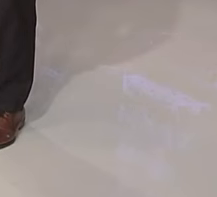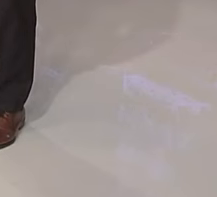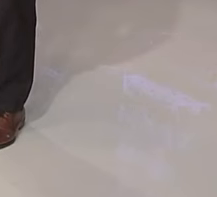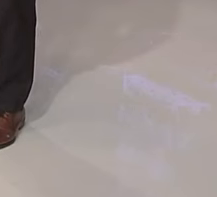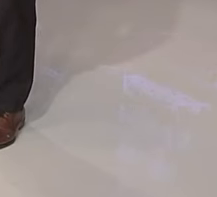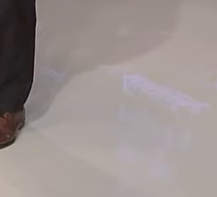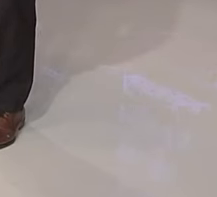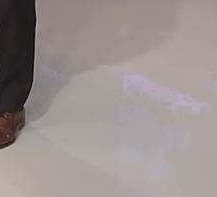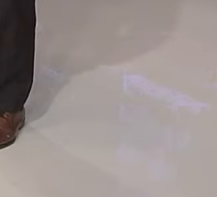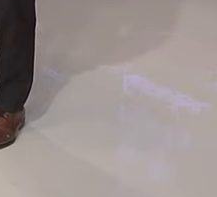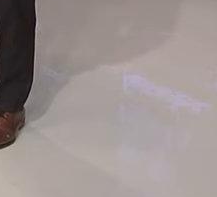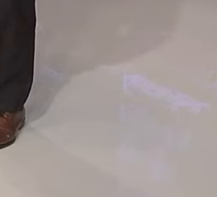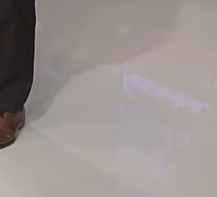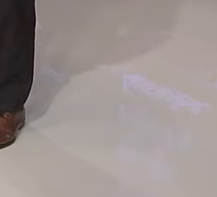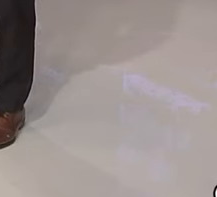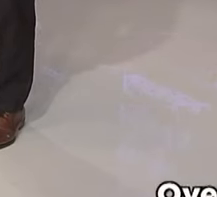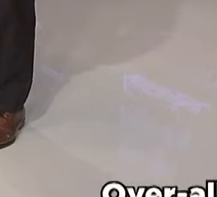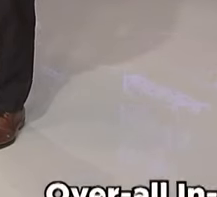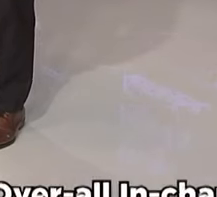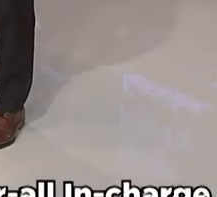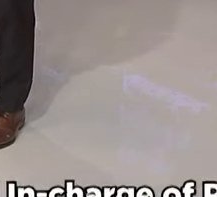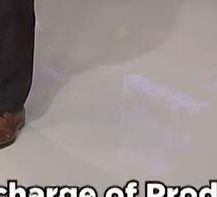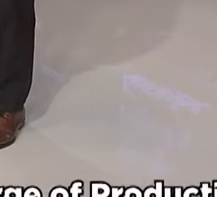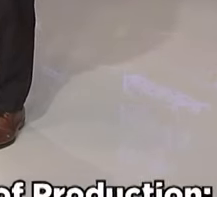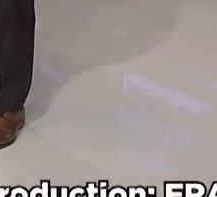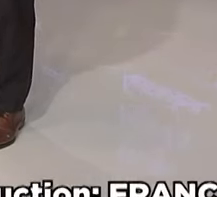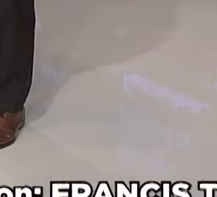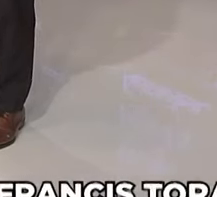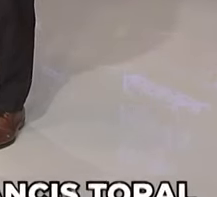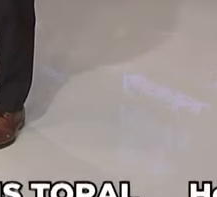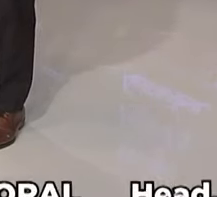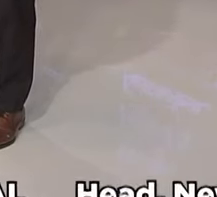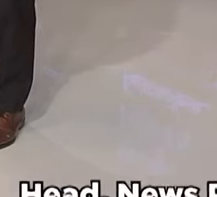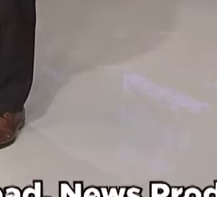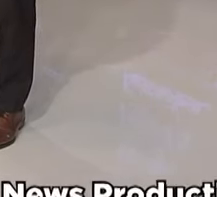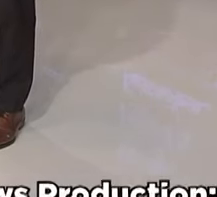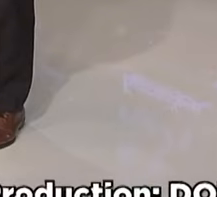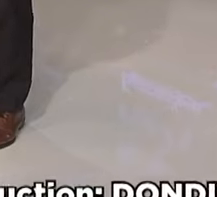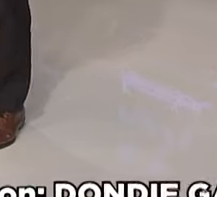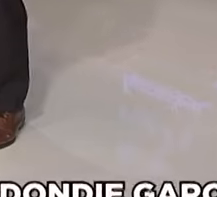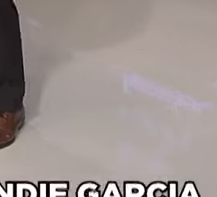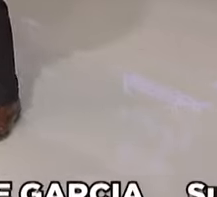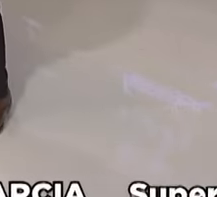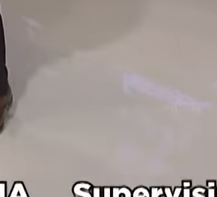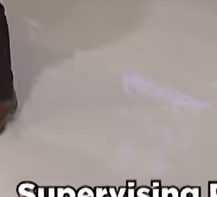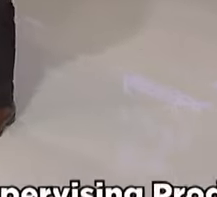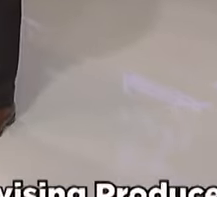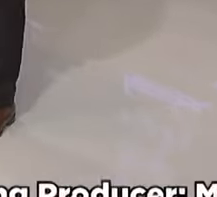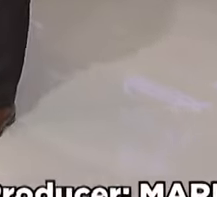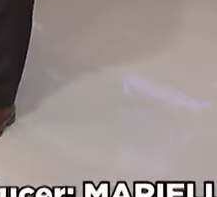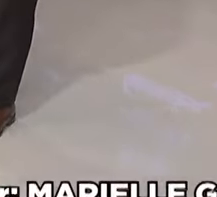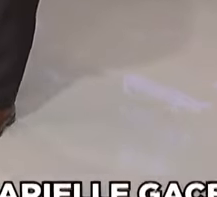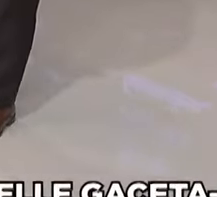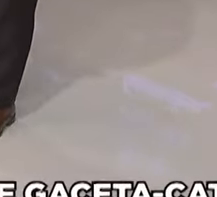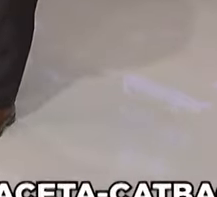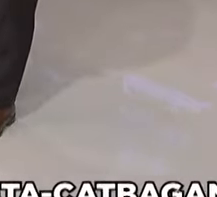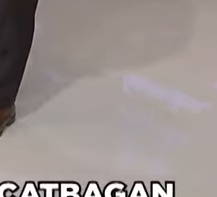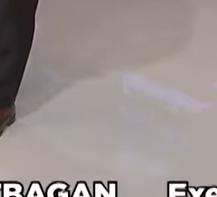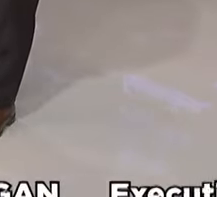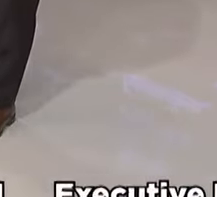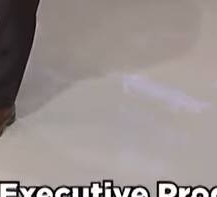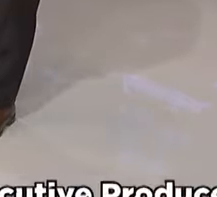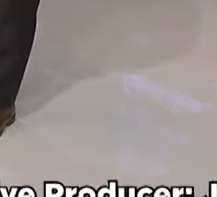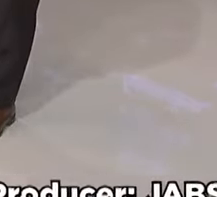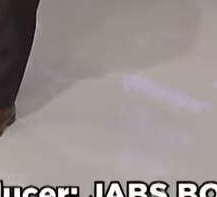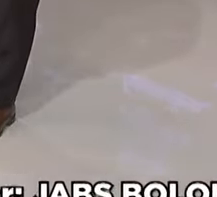Yan ang pagmamahal. Labor of love. Mahal talaga yan. Mahal yan. Manual yan. Ideya ng fan na mahal niya talaga